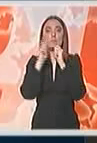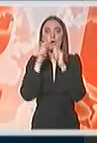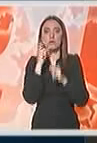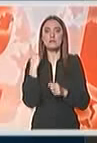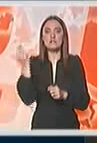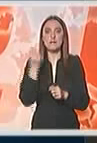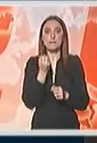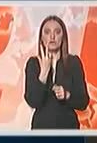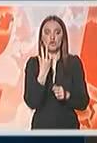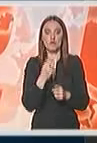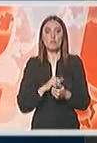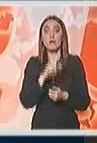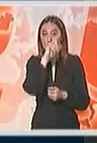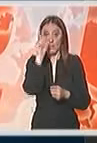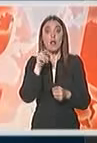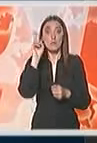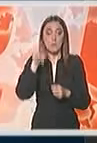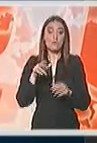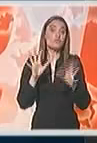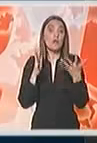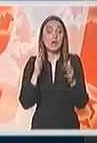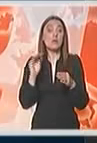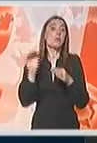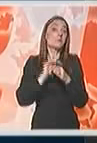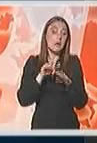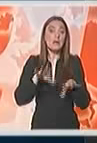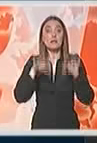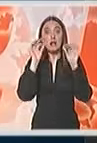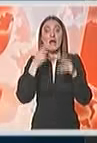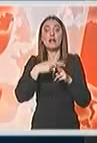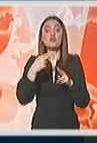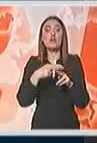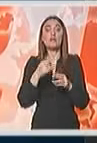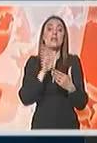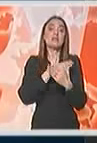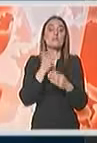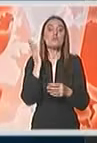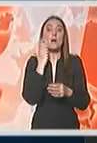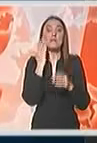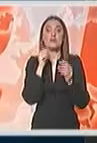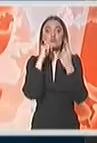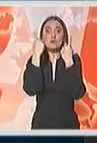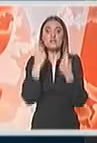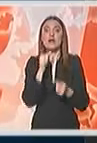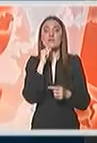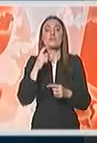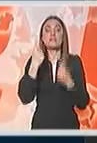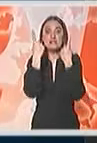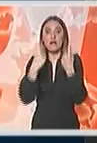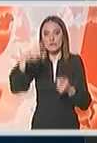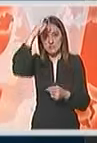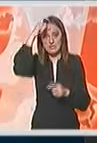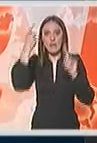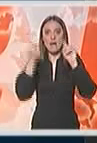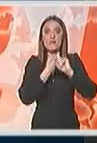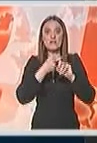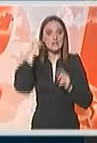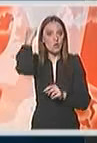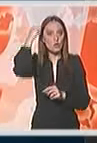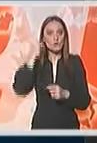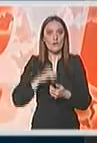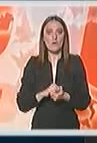sa Prištinom. Da li je moguće neko kompromisno rešenje između američkog stava i stava Srbije u vezi sa